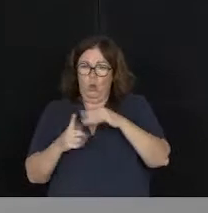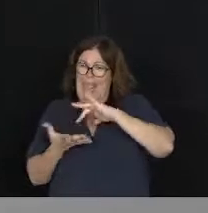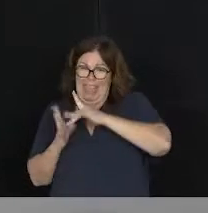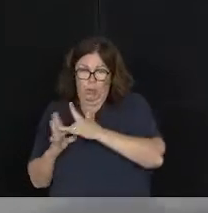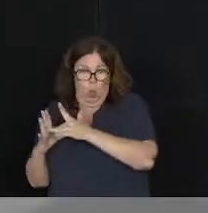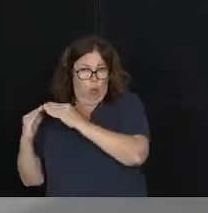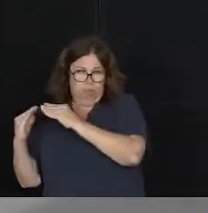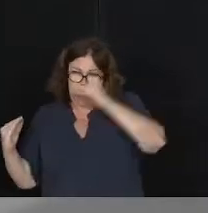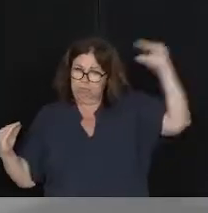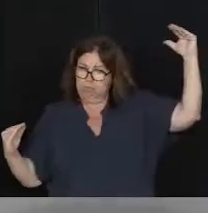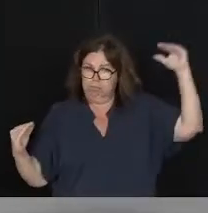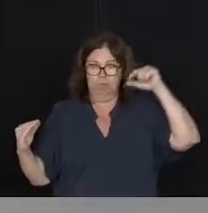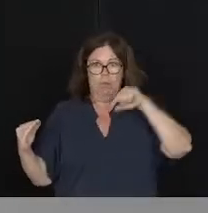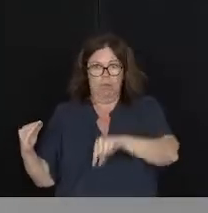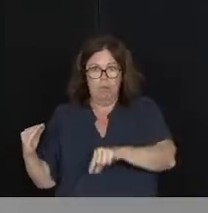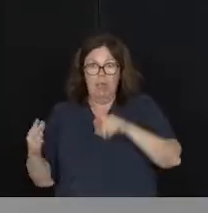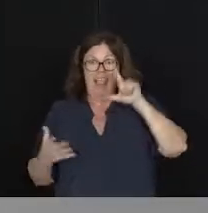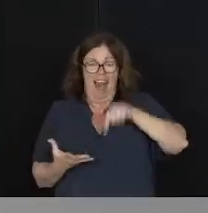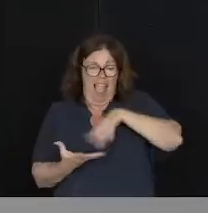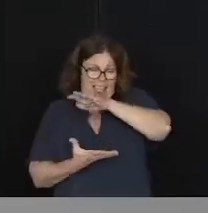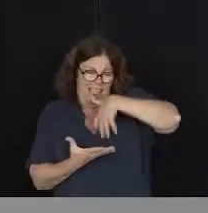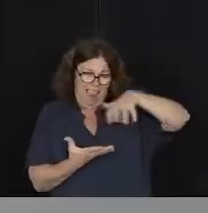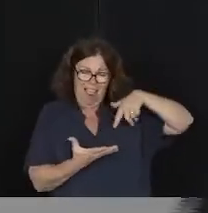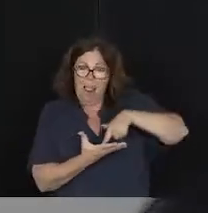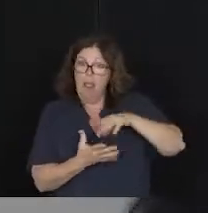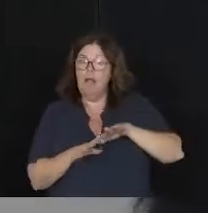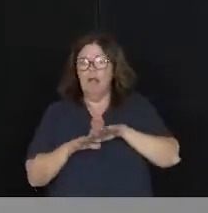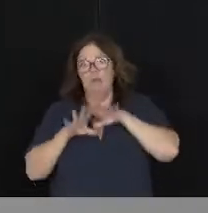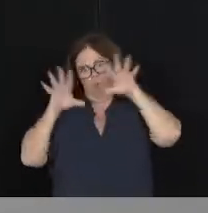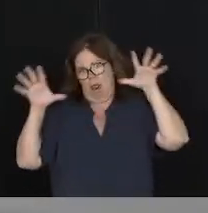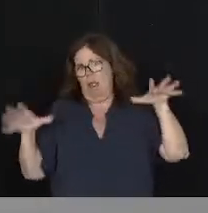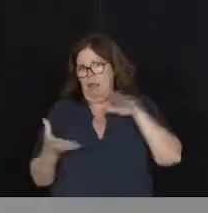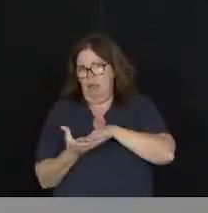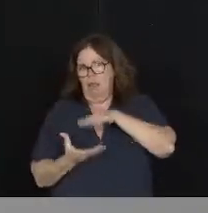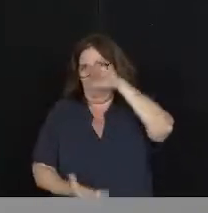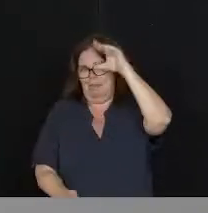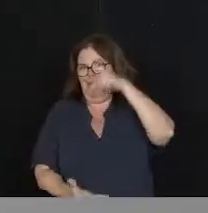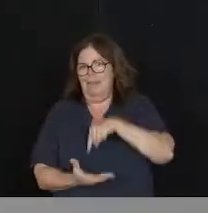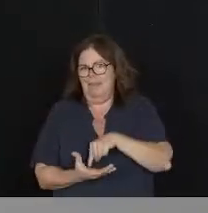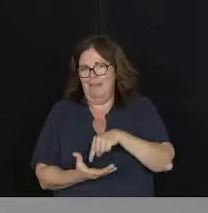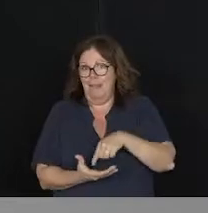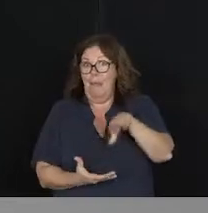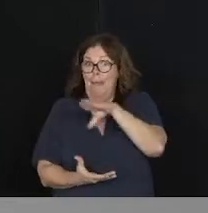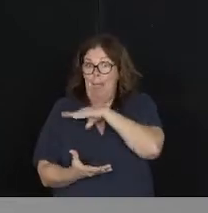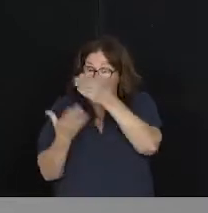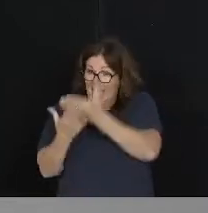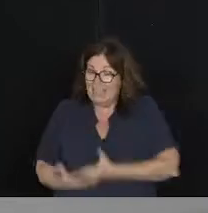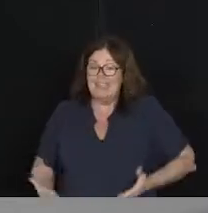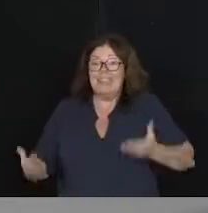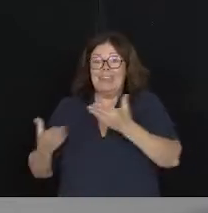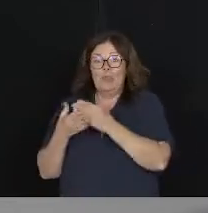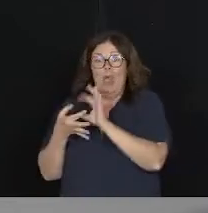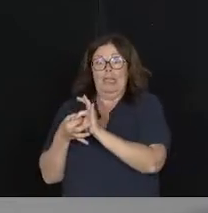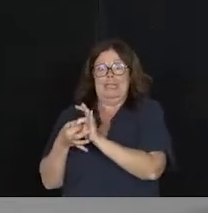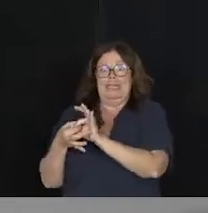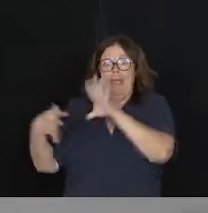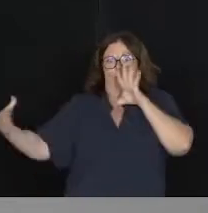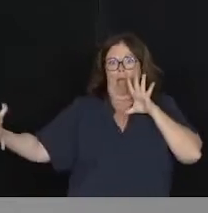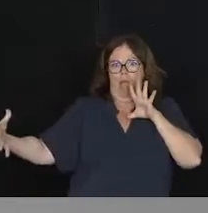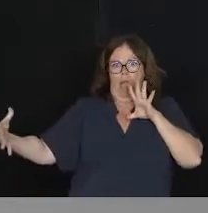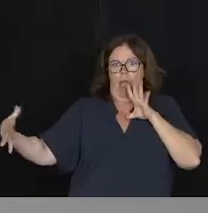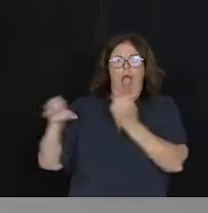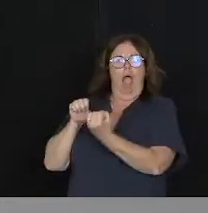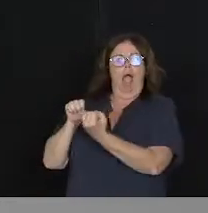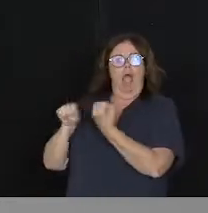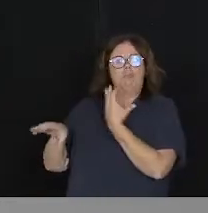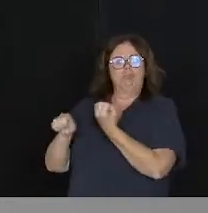sont extrêmement abondantes, en fait, ont été produites, Manon l'a dit tout à l'heure, à la faveur de l'événement et de la séparation. Elles ont été ensuite